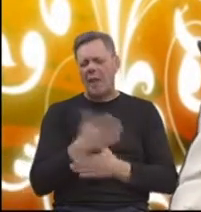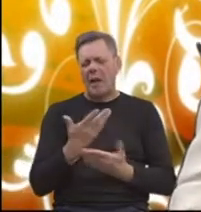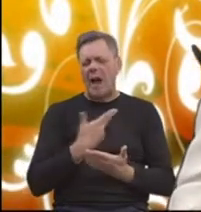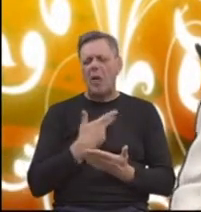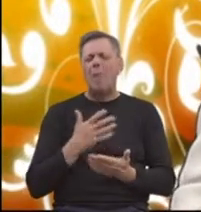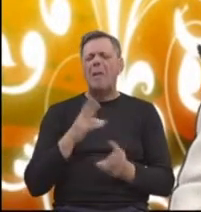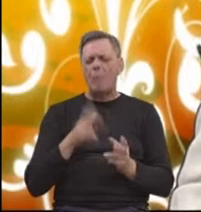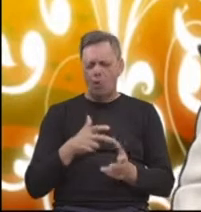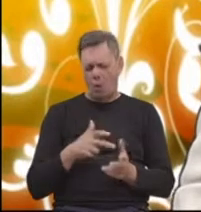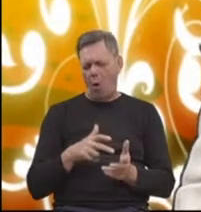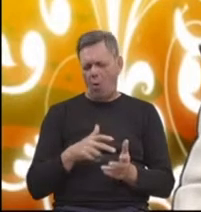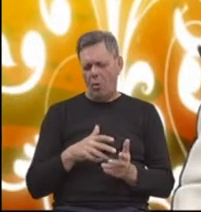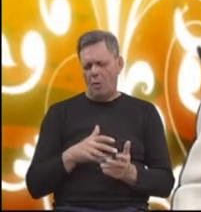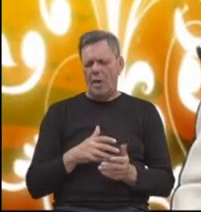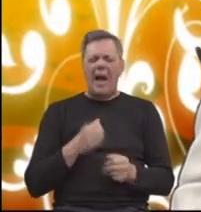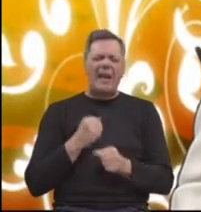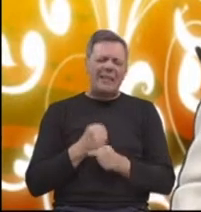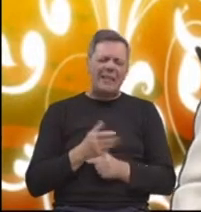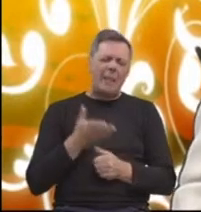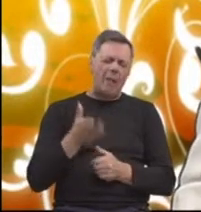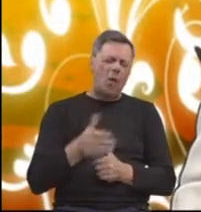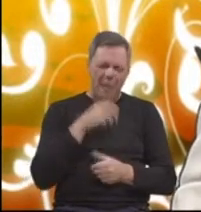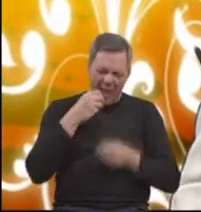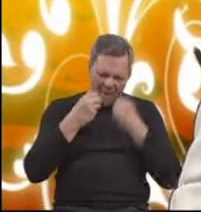i nacionalnom nivou zapravo raditi na tome,